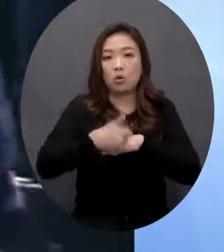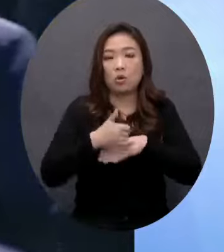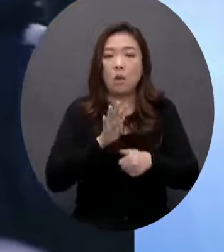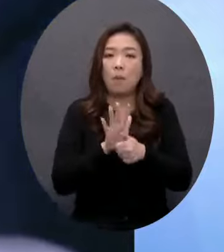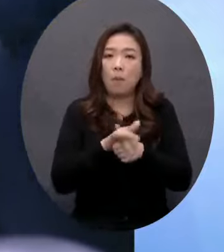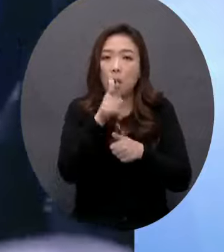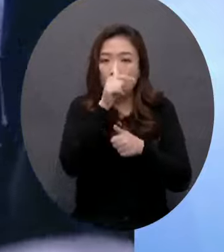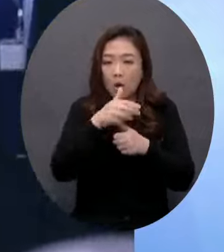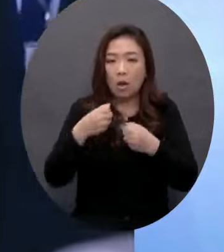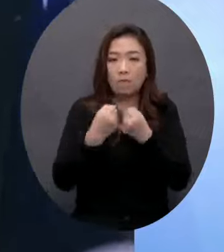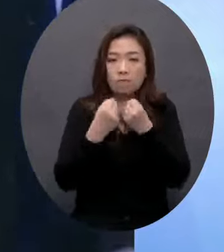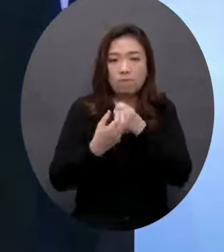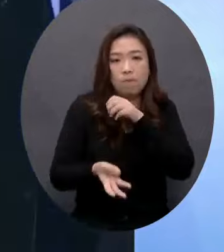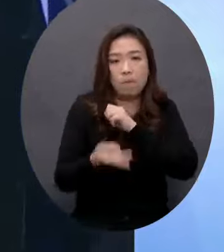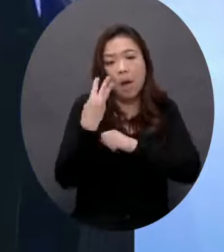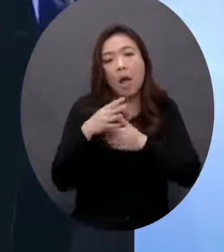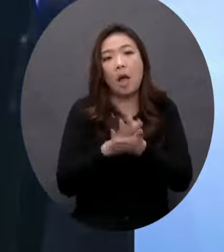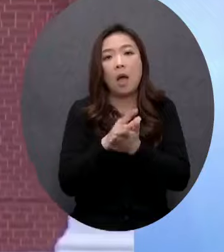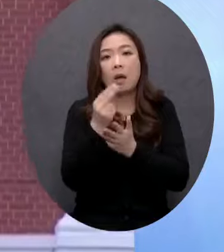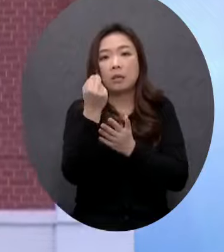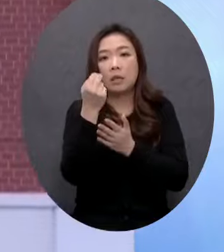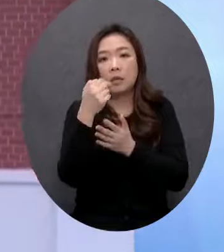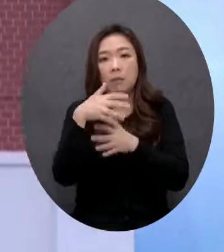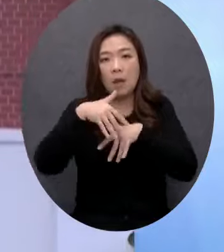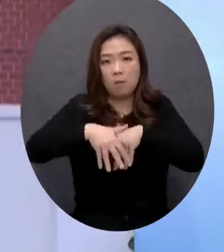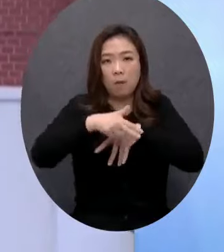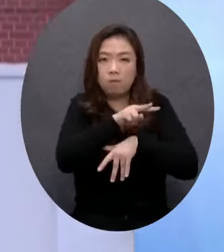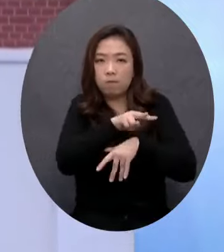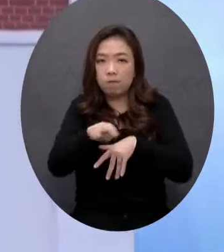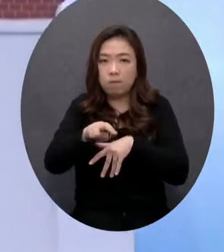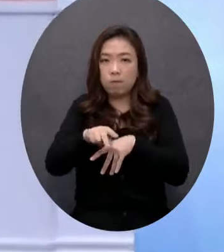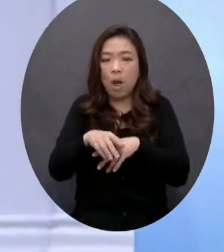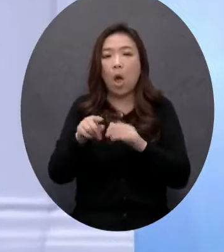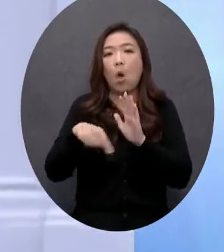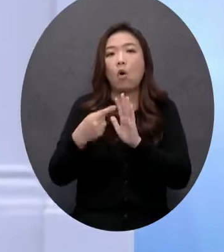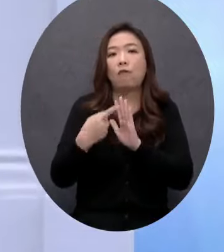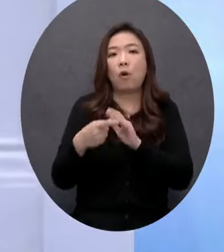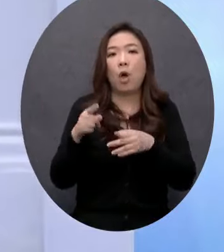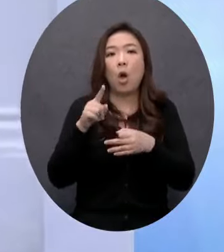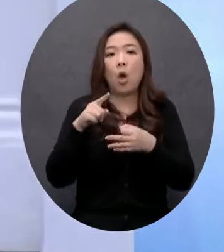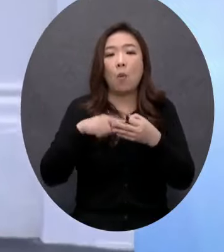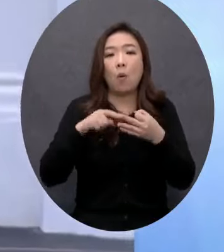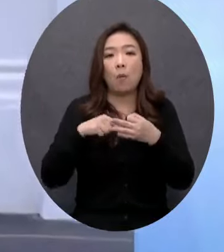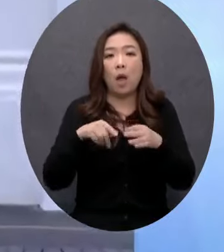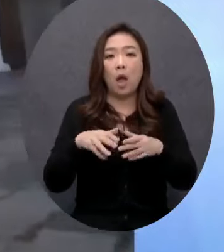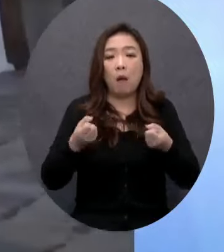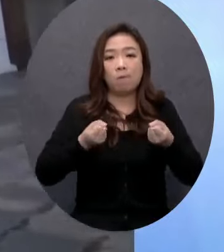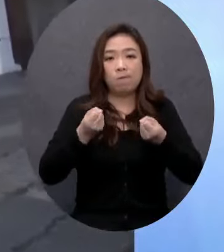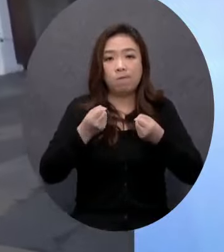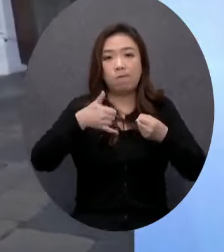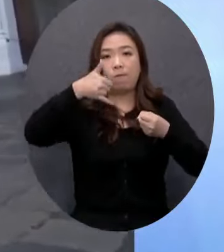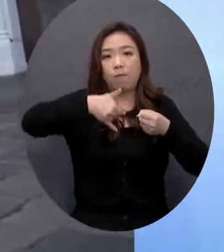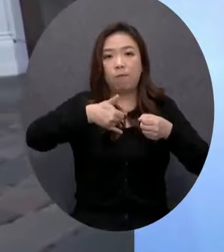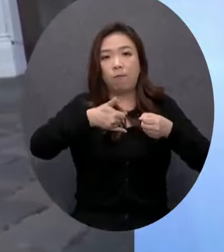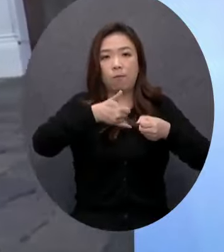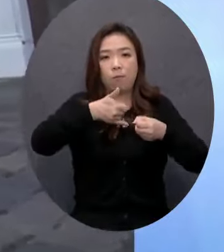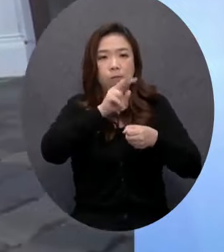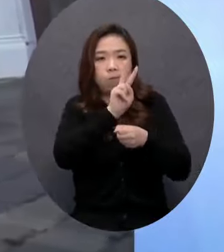胜利79周年举行的阅兵式。当日国防部长绍伊古在开篷车上面检阅各支部